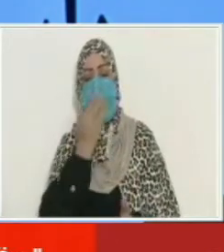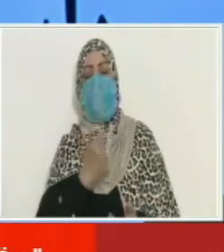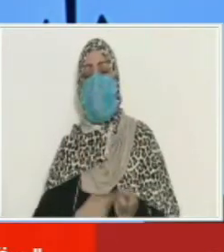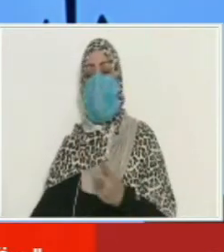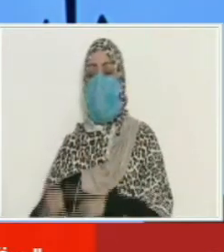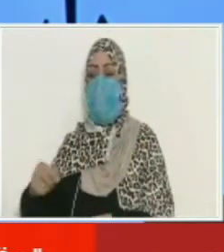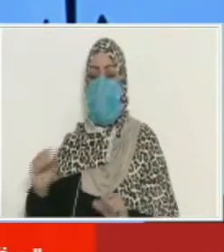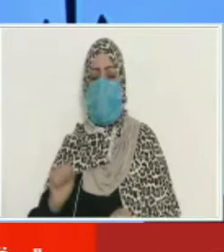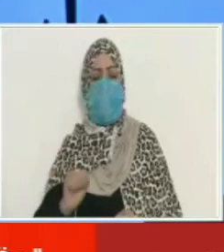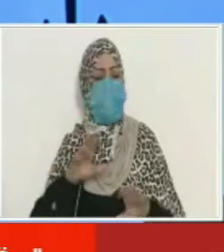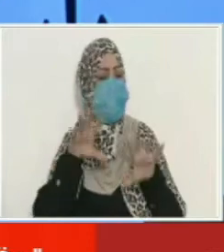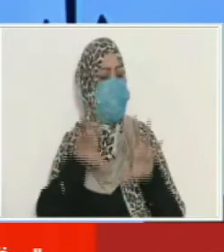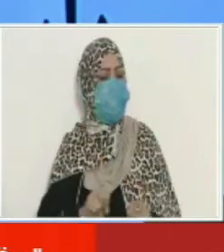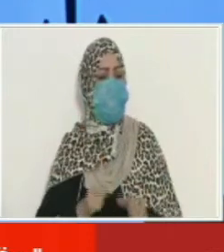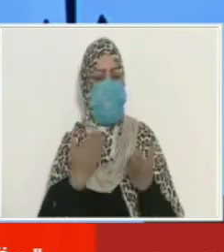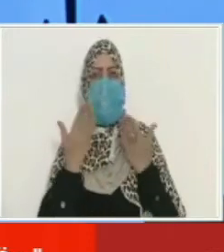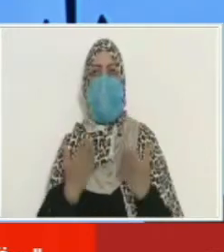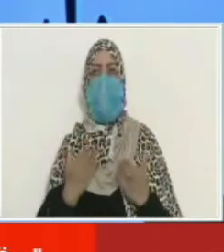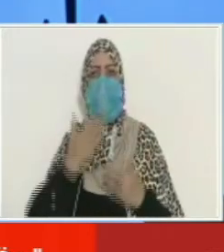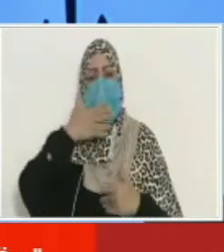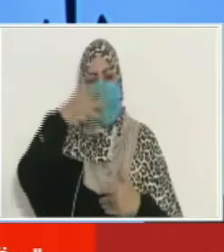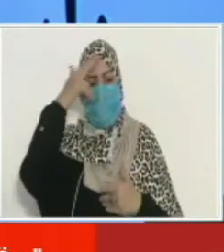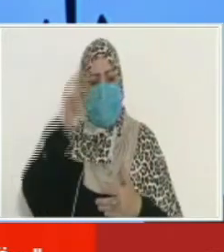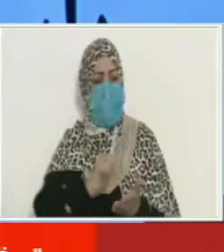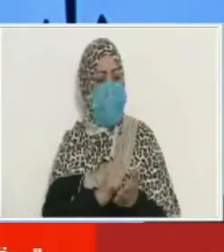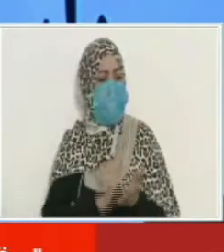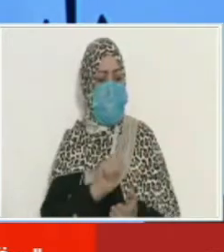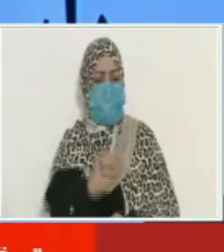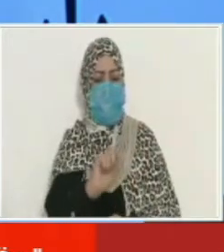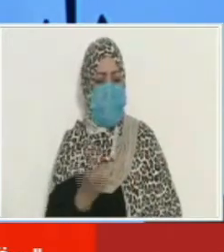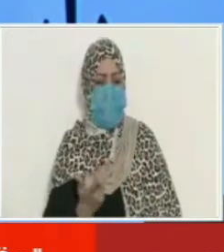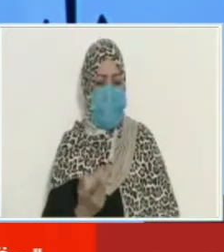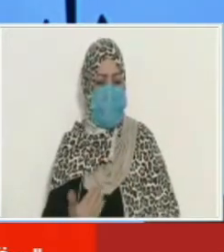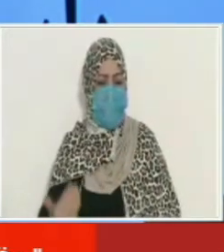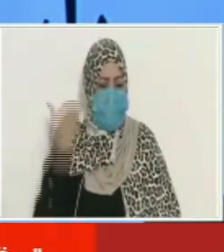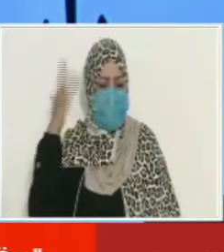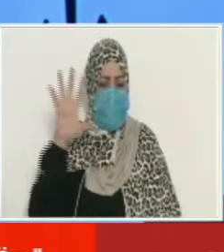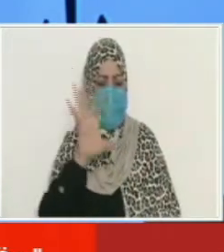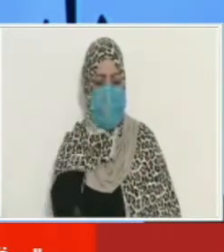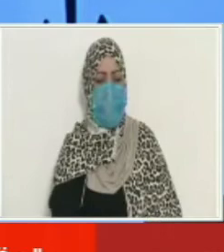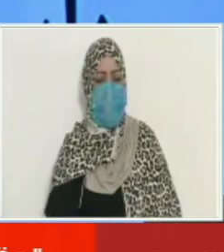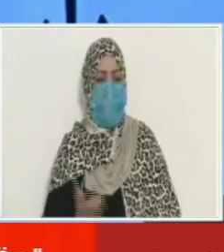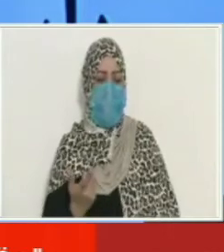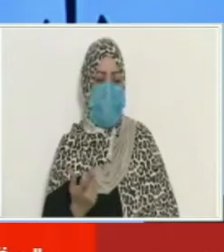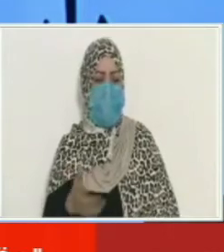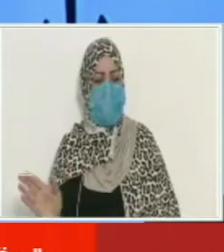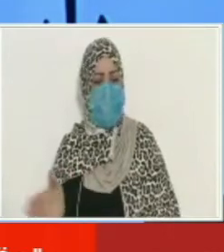هو يعني إثمه بقاؤك فيه في كل لحظة تكتسب الآثام، إثم جديد تستمر كل